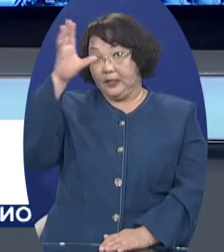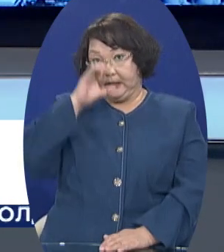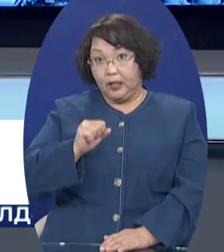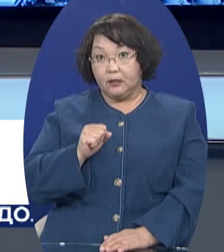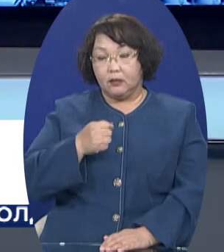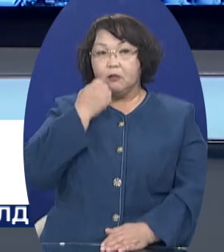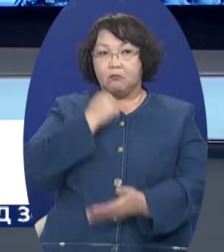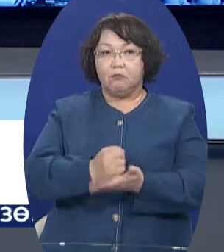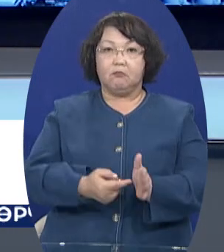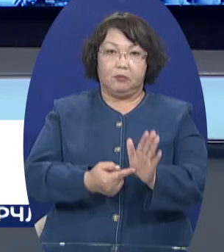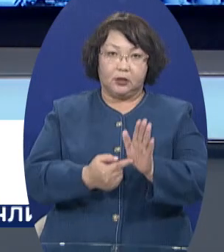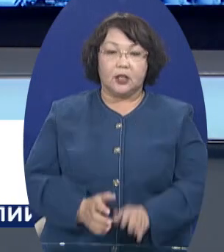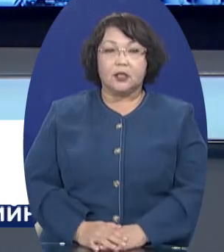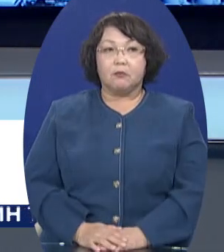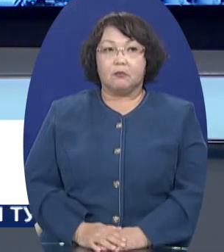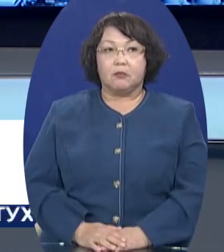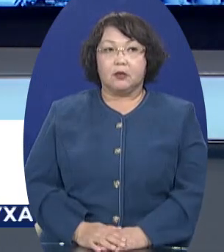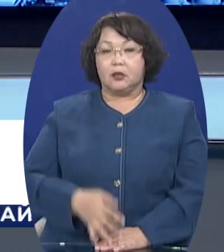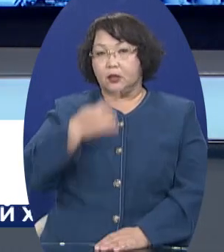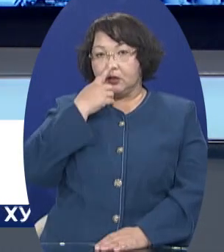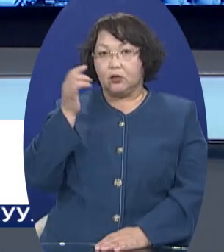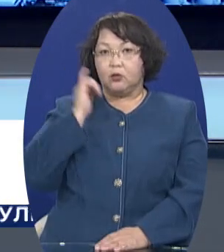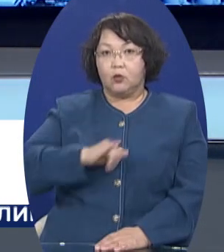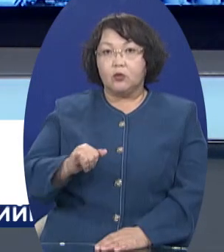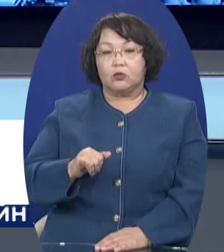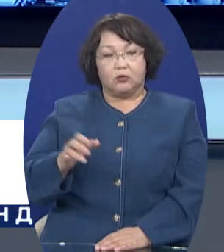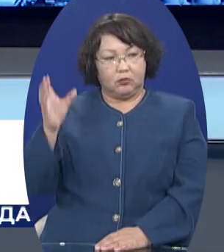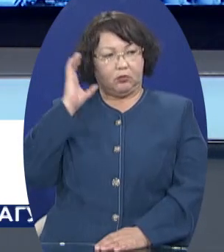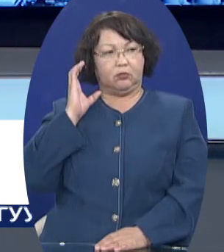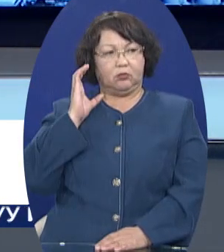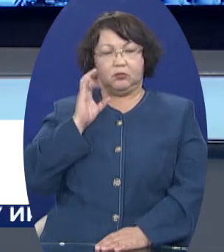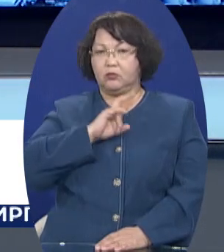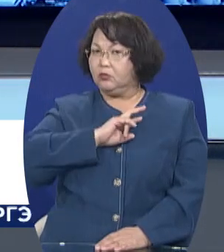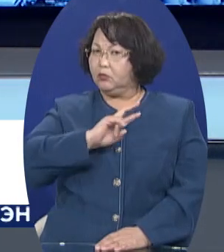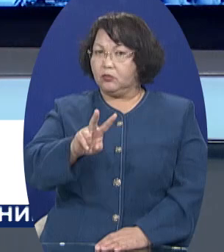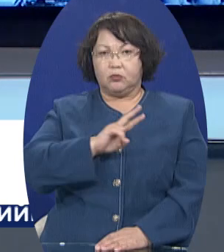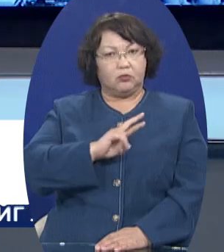Кишида нотолж байна. За харин бүгд найрамдах хятад ард улсын зүгээс энэ мэдээллийг эрс